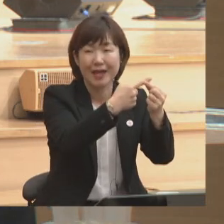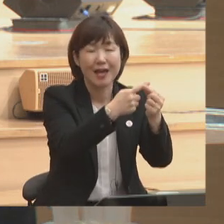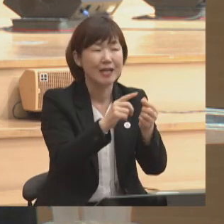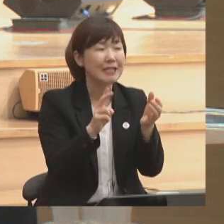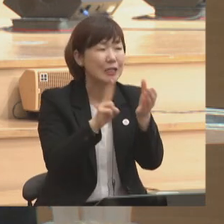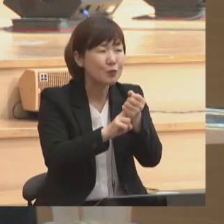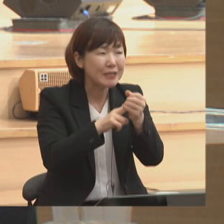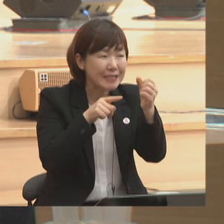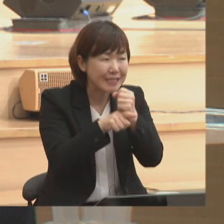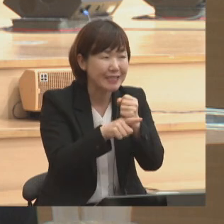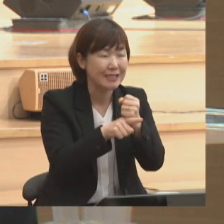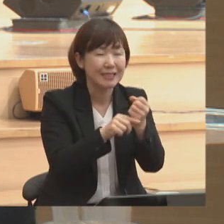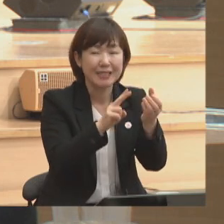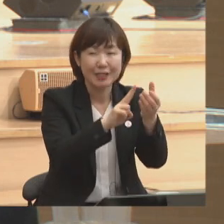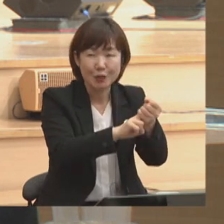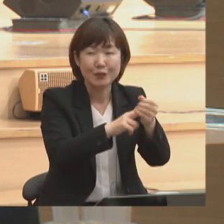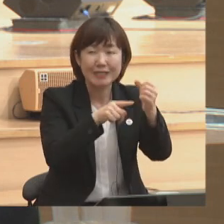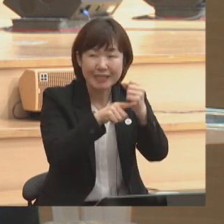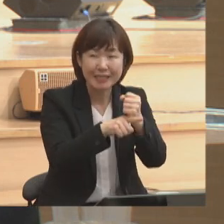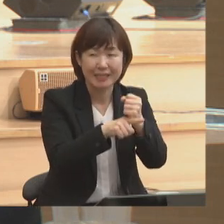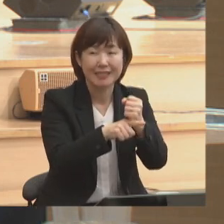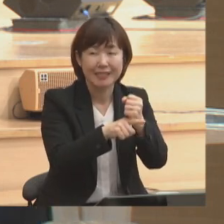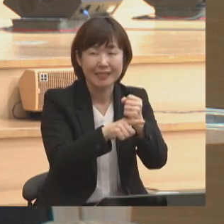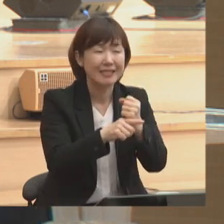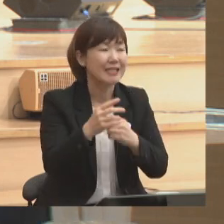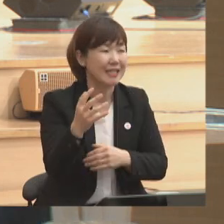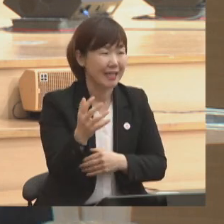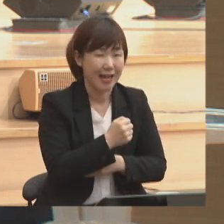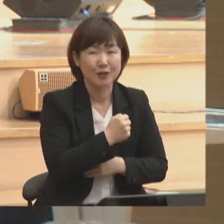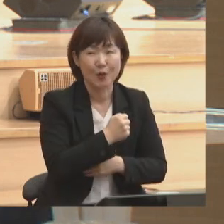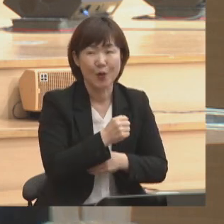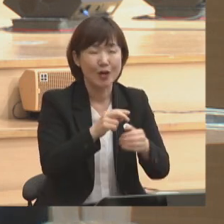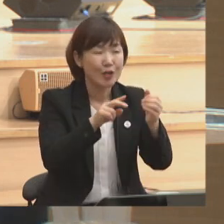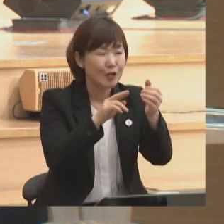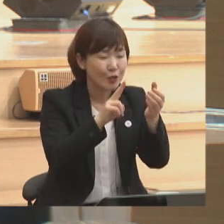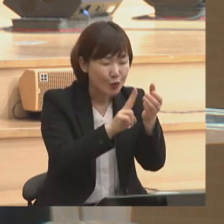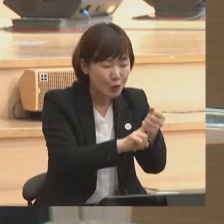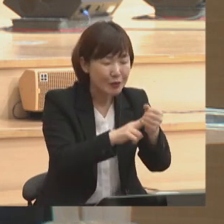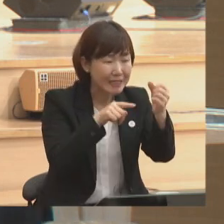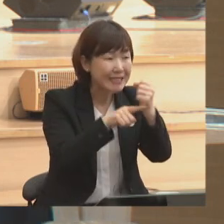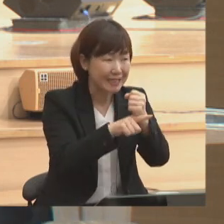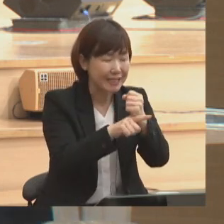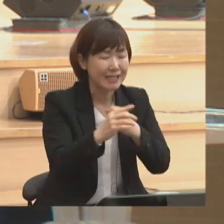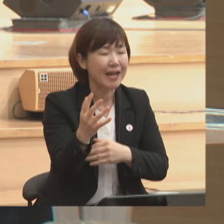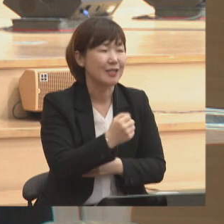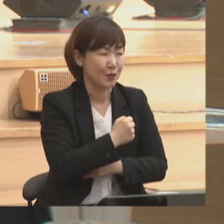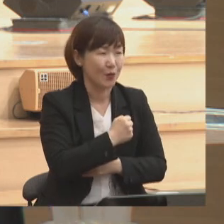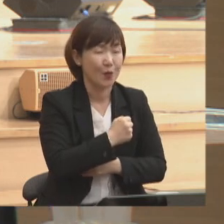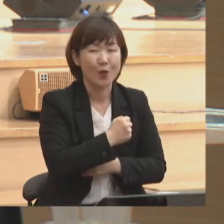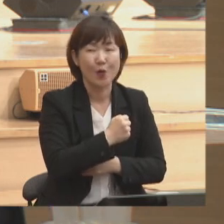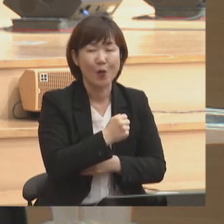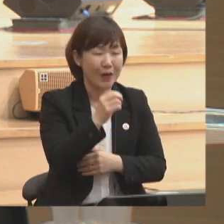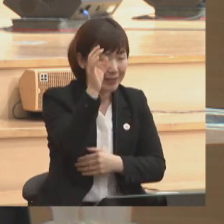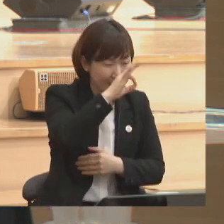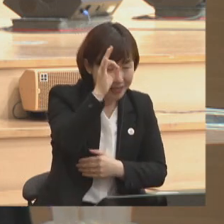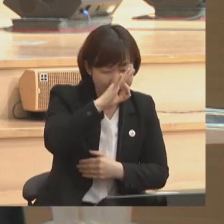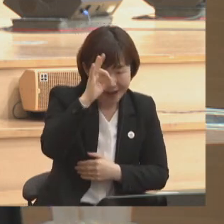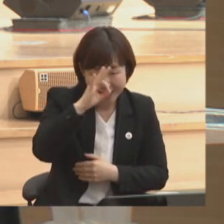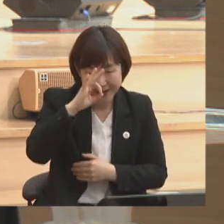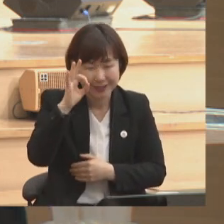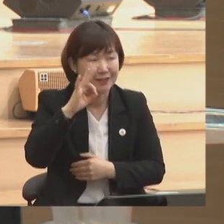가지고 따라 하시면 안 돼요. 이 의도가 이상한 게 아니에요. 따라 하십시다. 한 번 더. 의도를 가지고. 의도를 가지고. 찾으셨다. 찾으셨다.